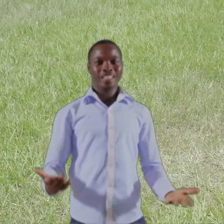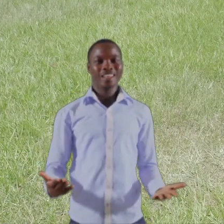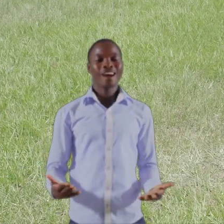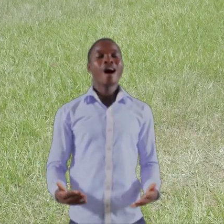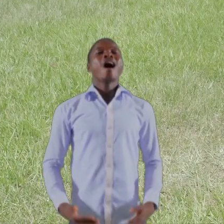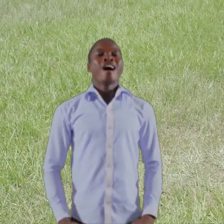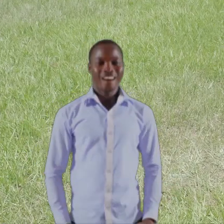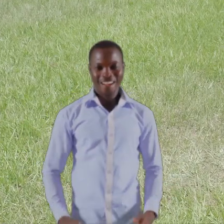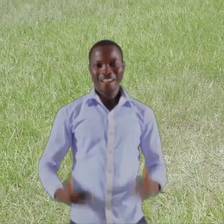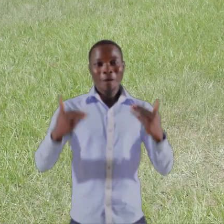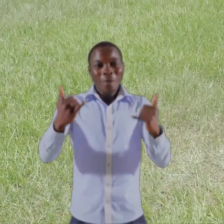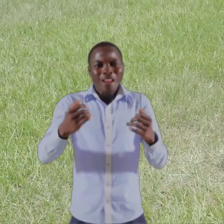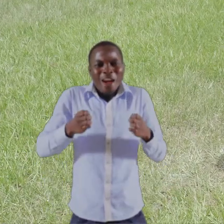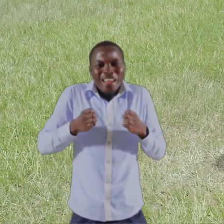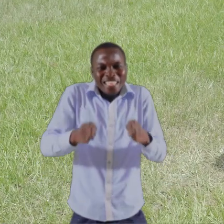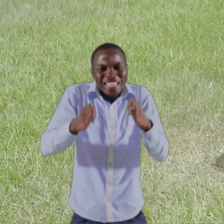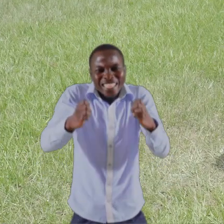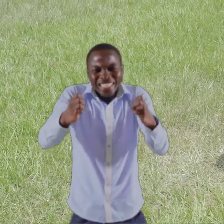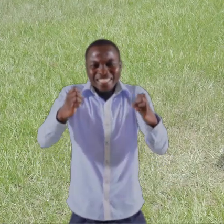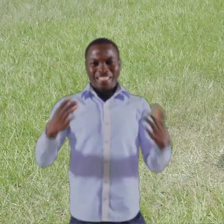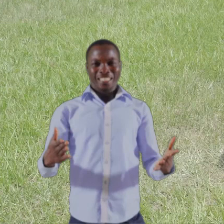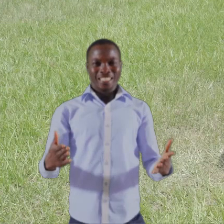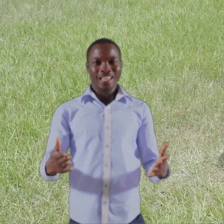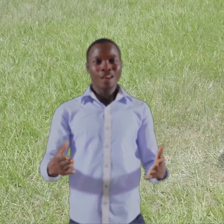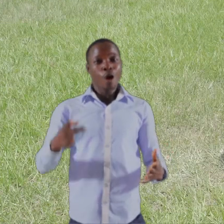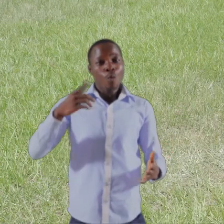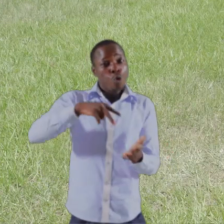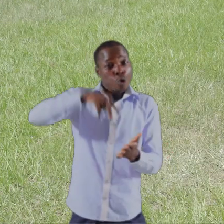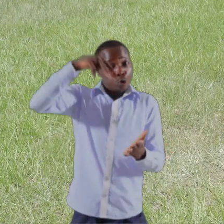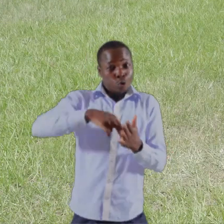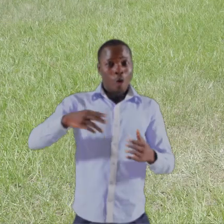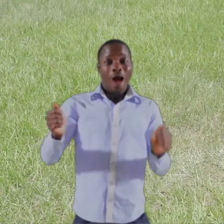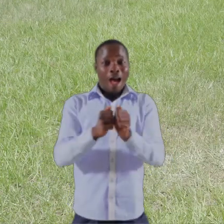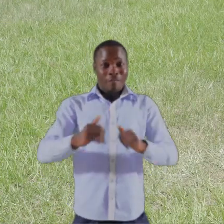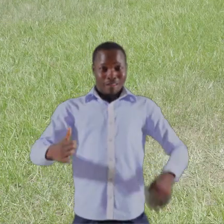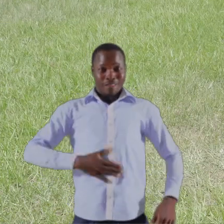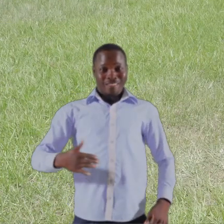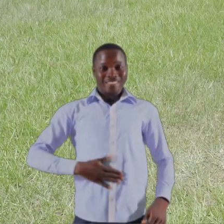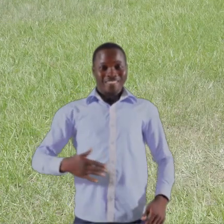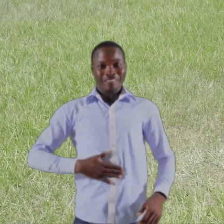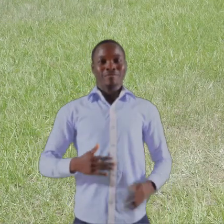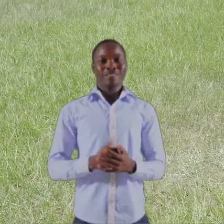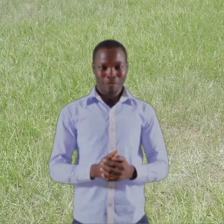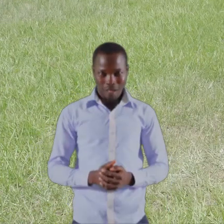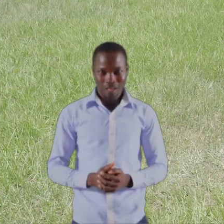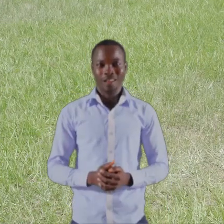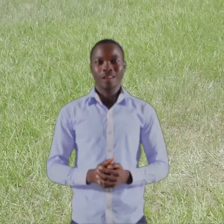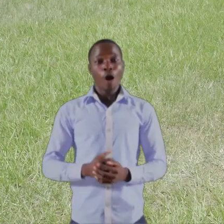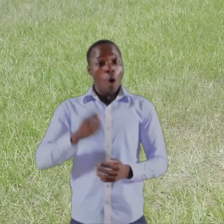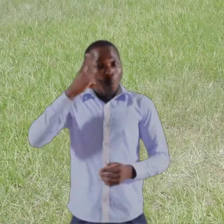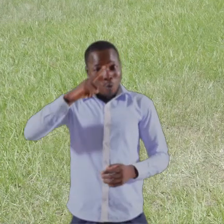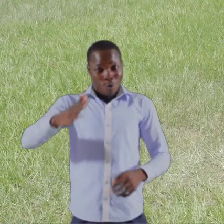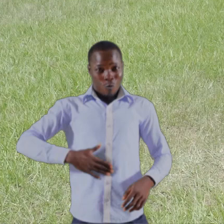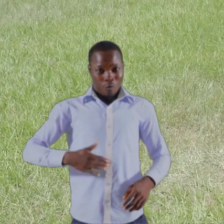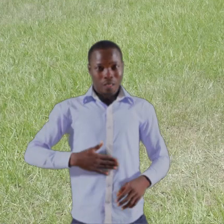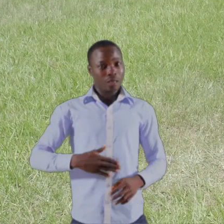maintenant, on va essayer de mimer le geste du rouleau ventral. Vous allez rappeler le geste du rouleau ventral.